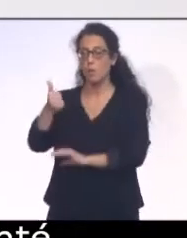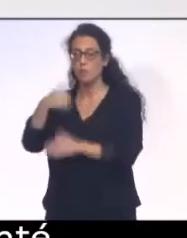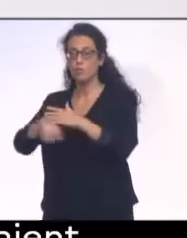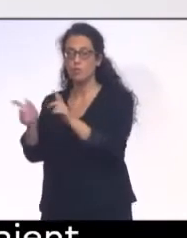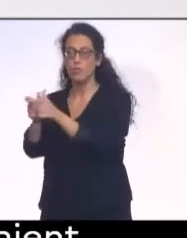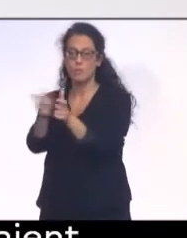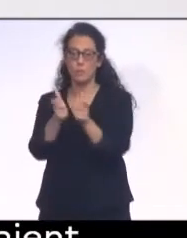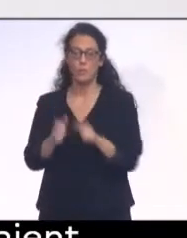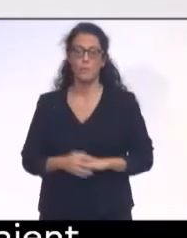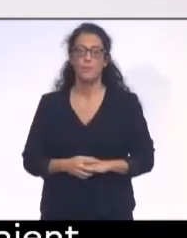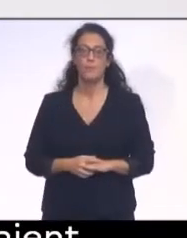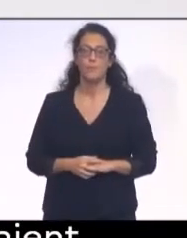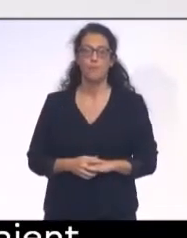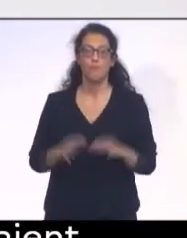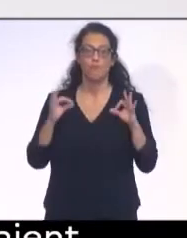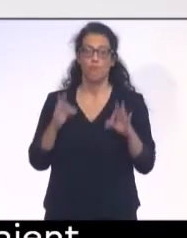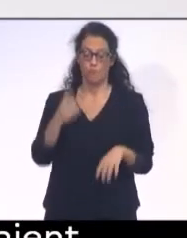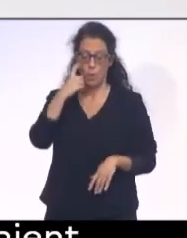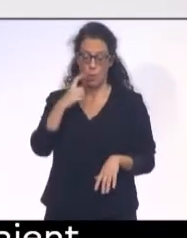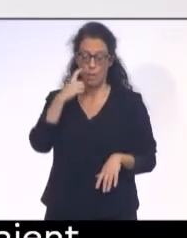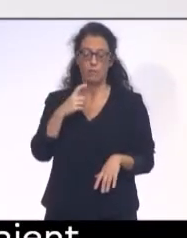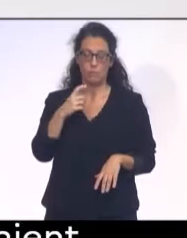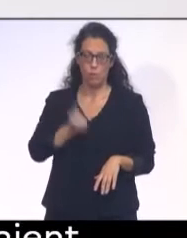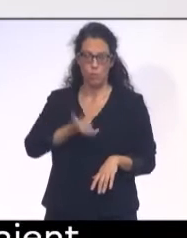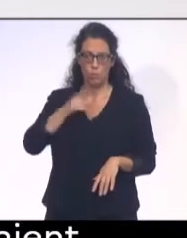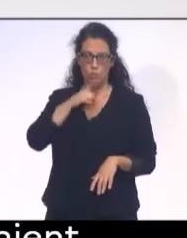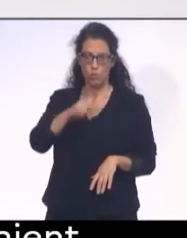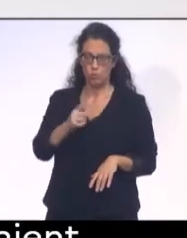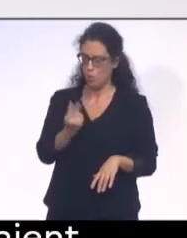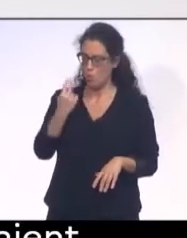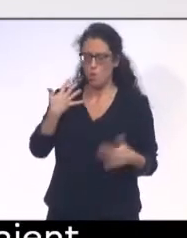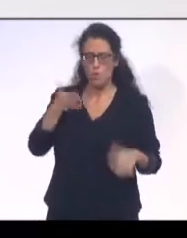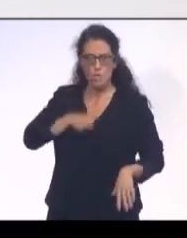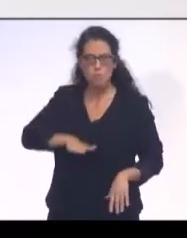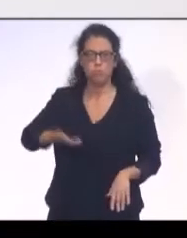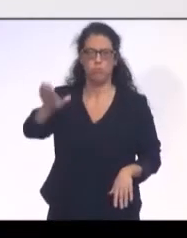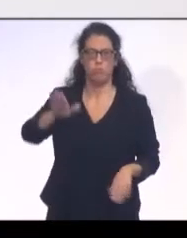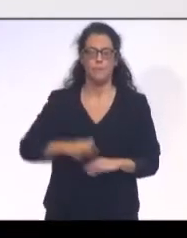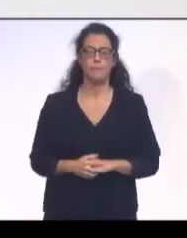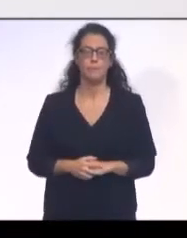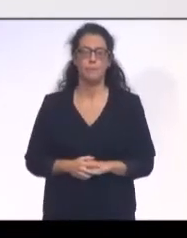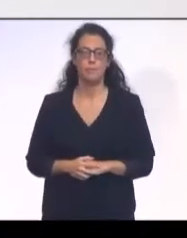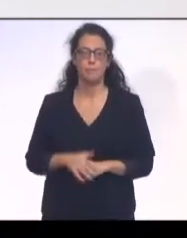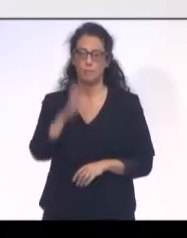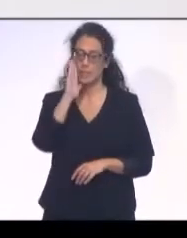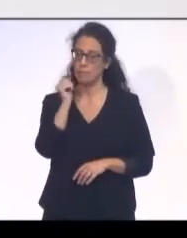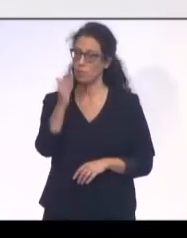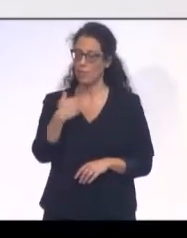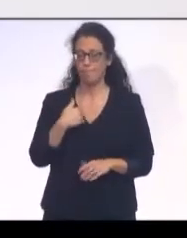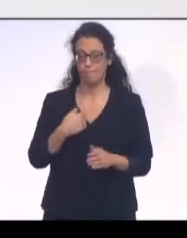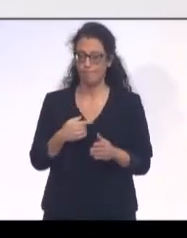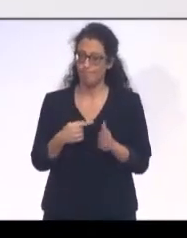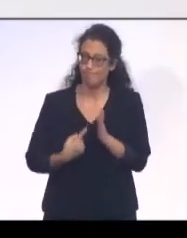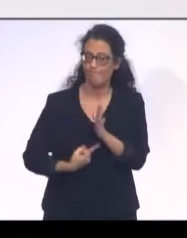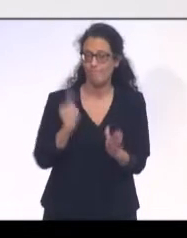Nous constatons donc une augmentation depuis plusieurs jours. C'est pour cela que je tiens à réaffirmer